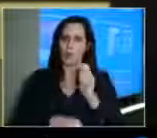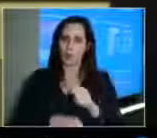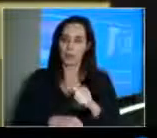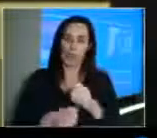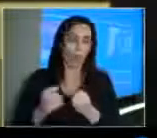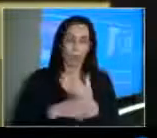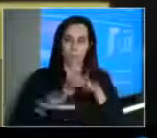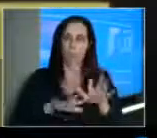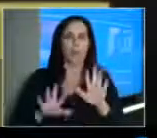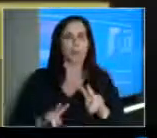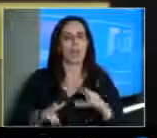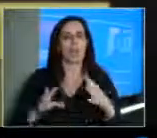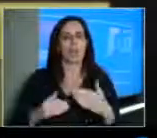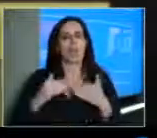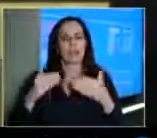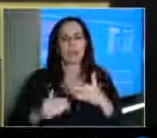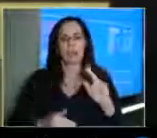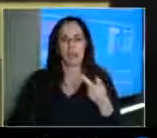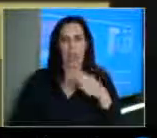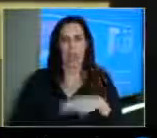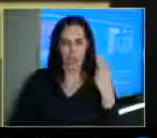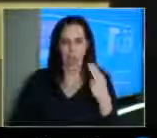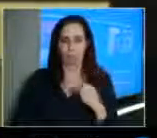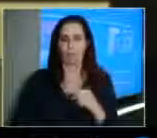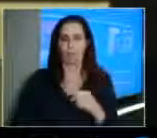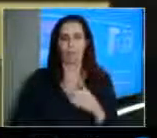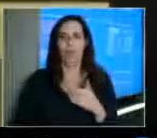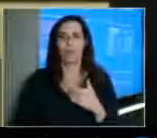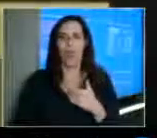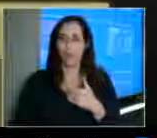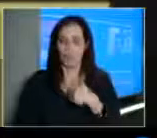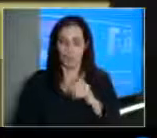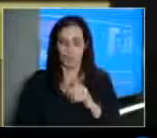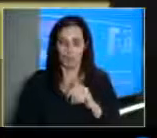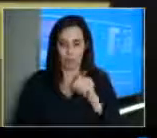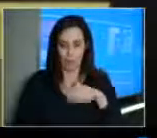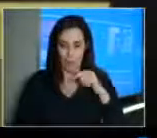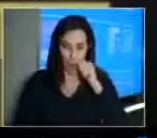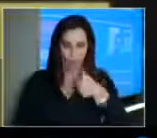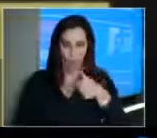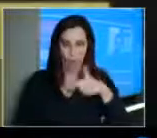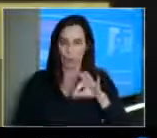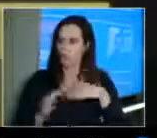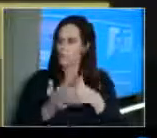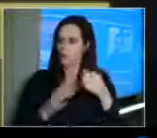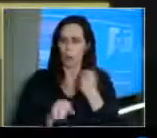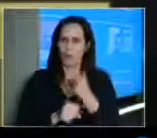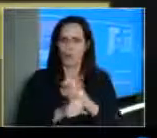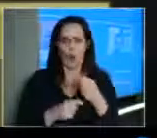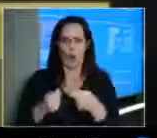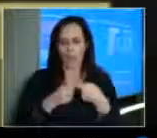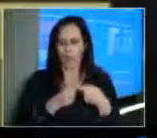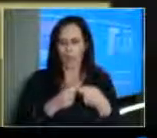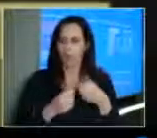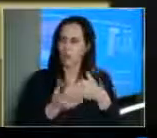לקואליציה, איך אפשר לקדם את הקהילה הגאה. ואנחנו יום אחרי הבחירות נמשיך בעבודה כל ארגוני